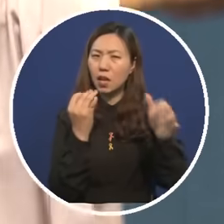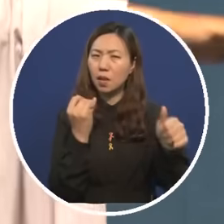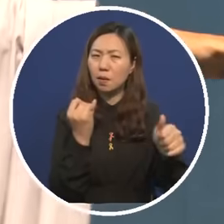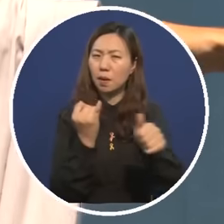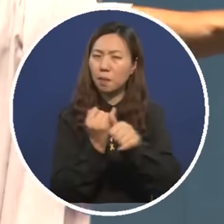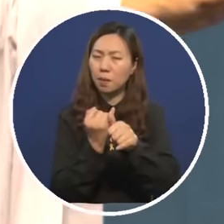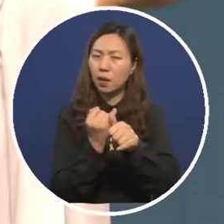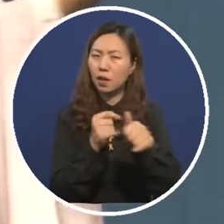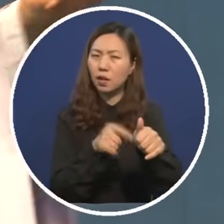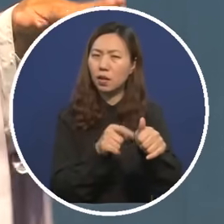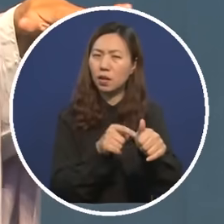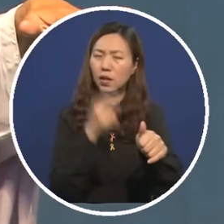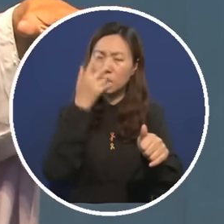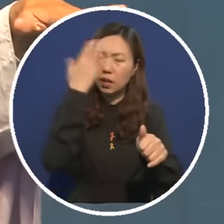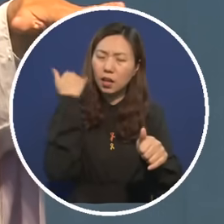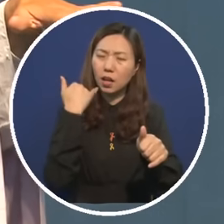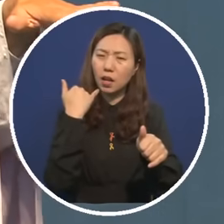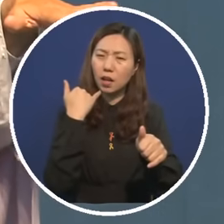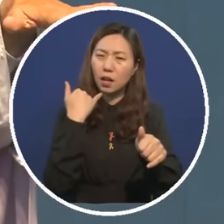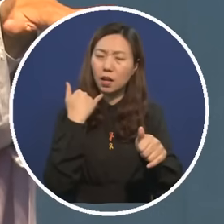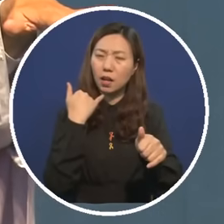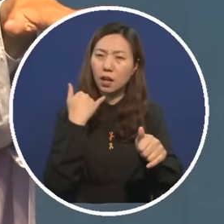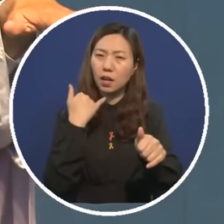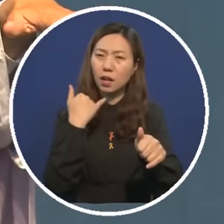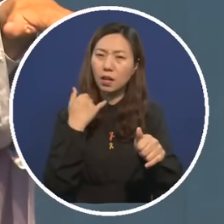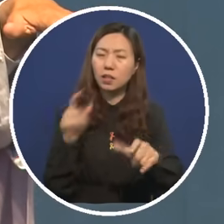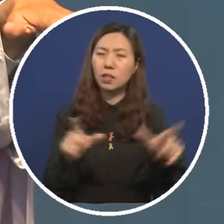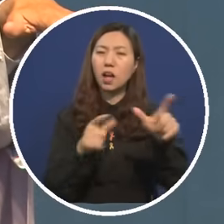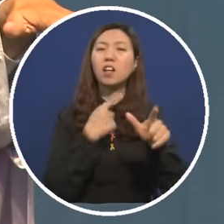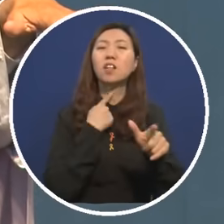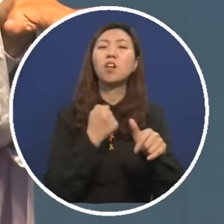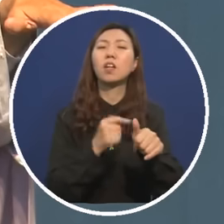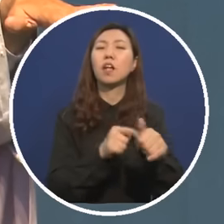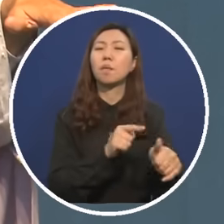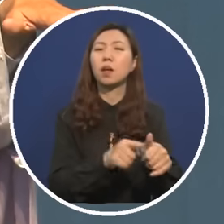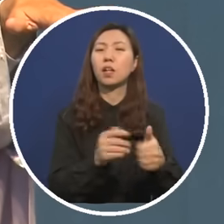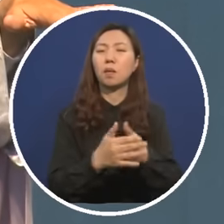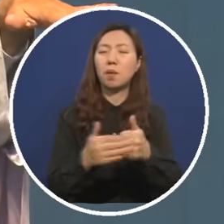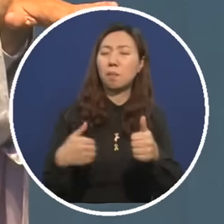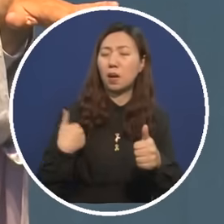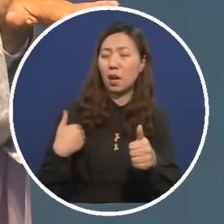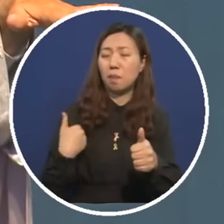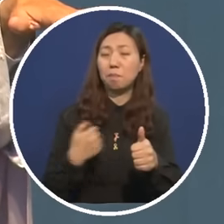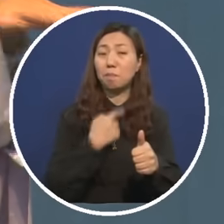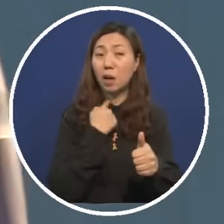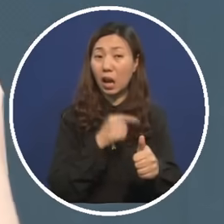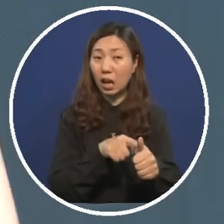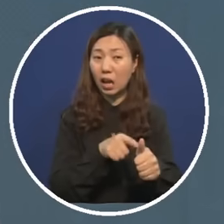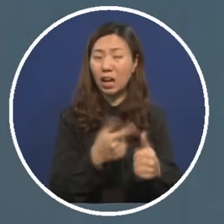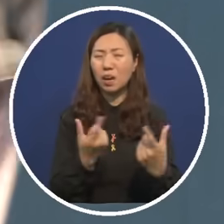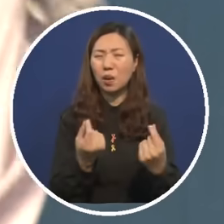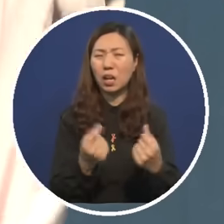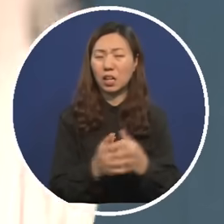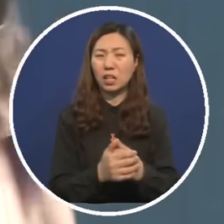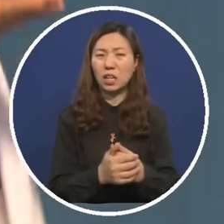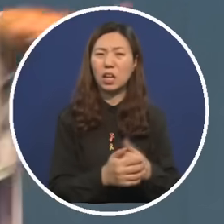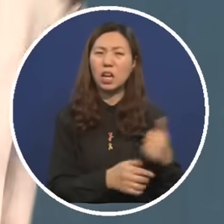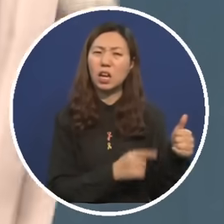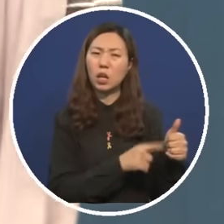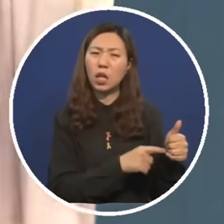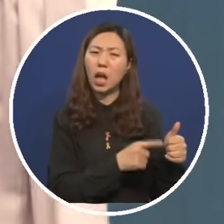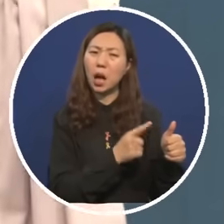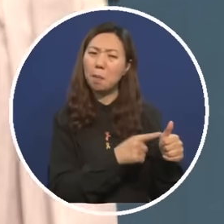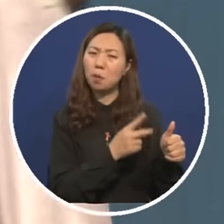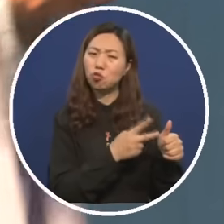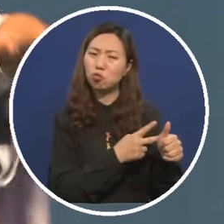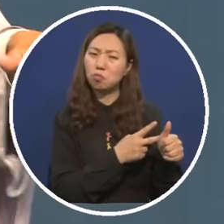딴 여자하고 살던 남자니까 내가 우리 남편보다 바람을 더 피웠어요? 덜 피웠어요? 더 피웠잖아. 이건 한두 번 피웠고 저거는